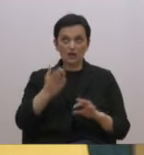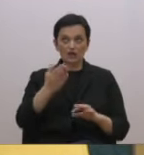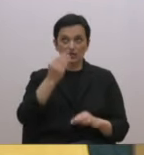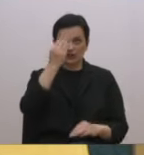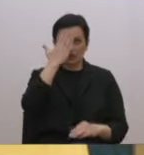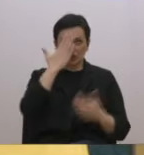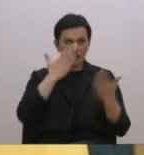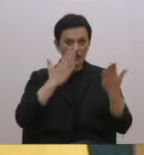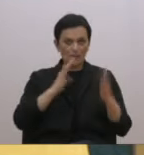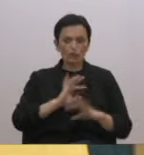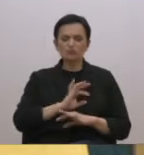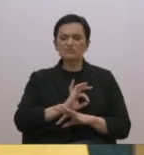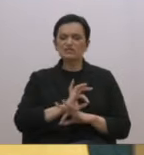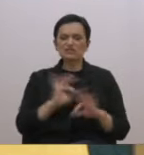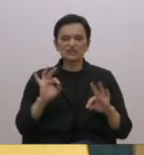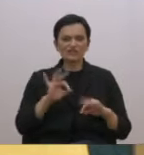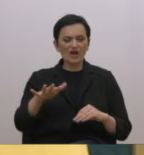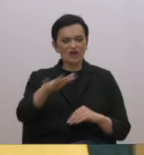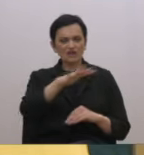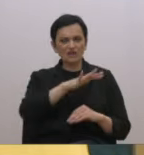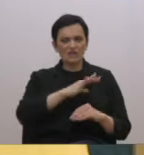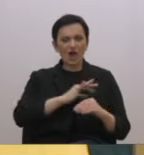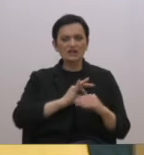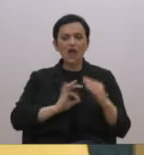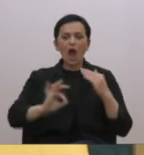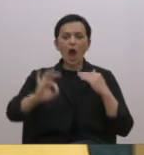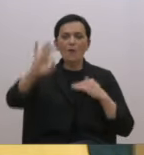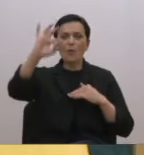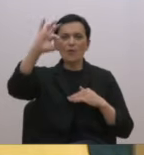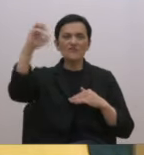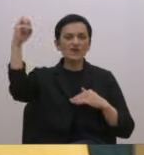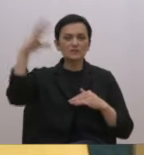იაპონია, ბწყინვალე ქვეყანა, ამომავალი მზის ქვეყანა.